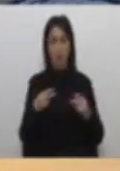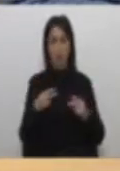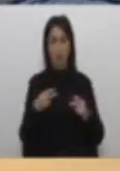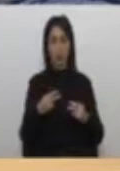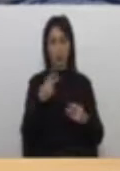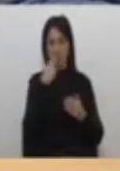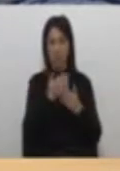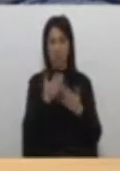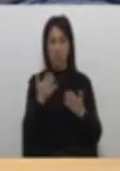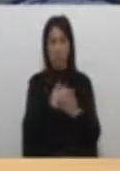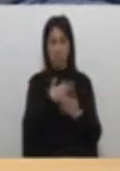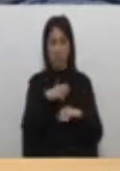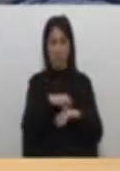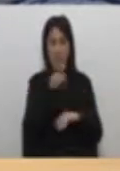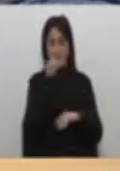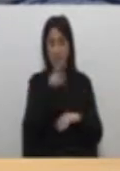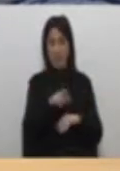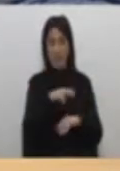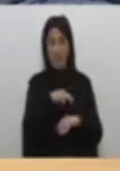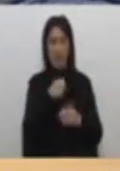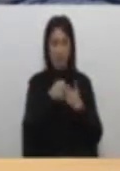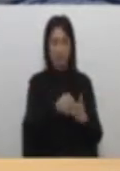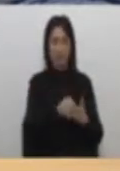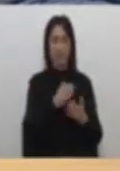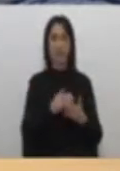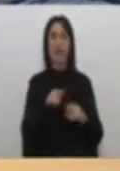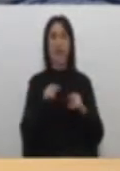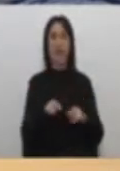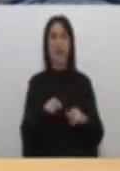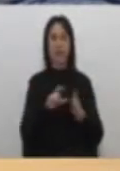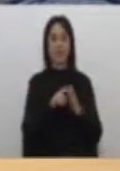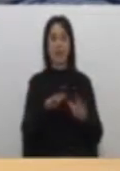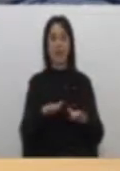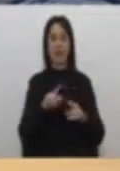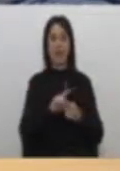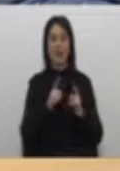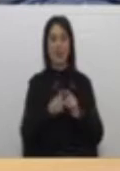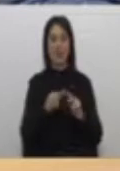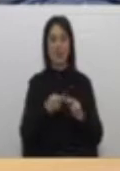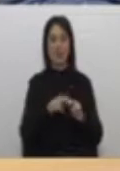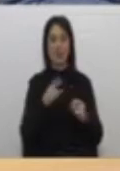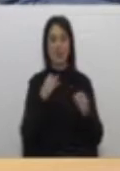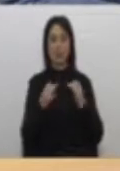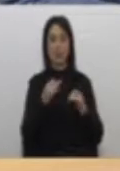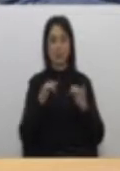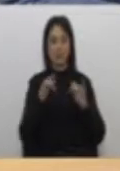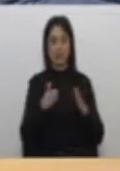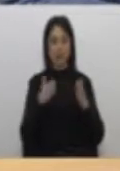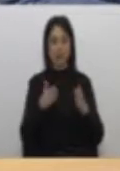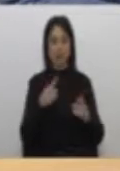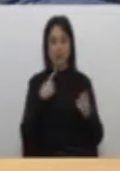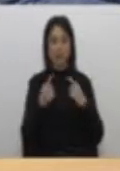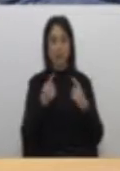ნიშნით გამარჯვებულ ჩვენი პარტიის დეპუტატებზე. აქ ამ დარბაში ნაცვლად იმისა, რომ საუბრობდეთ საქმეზე,